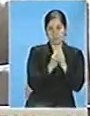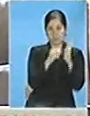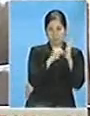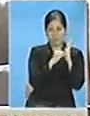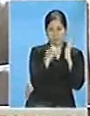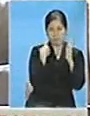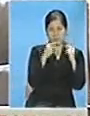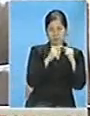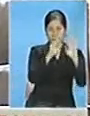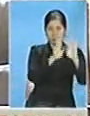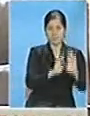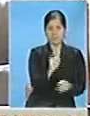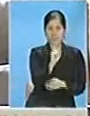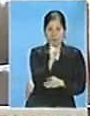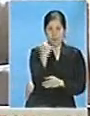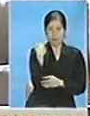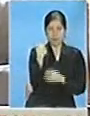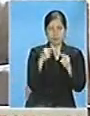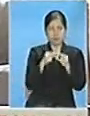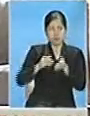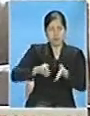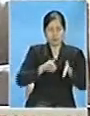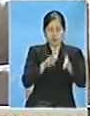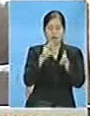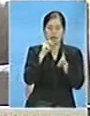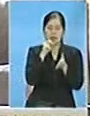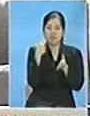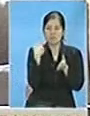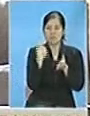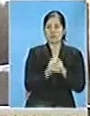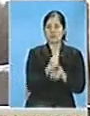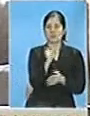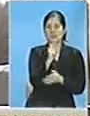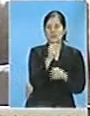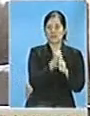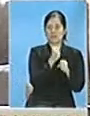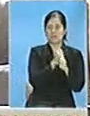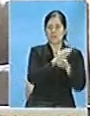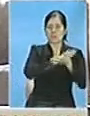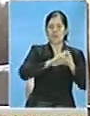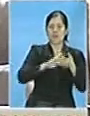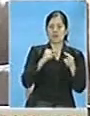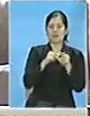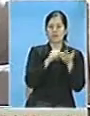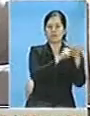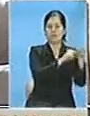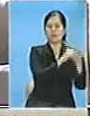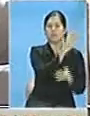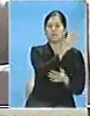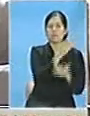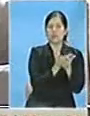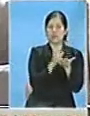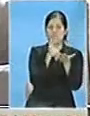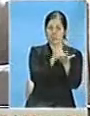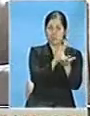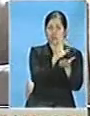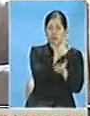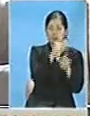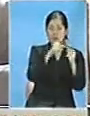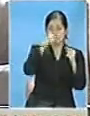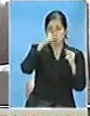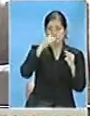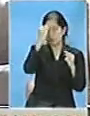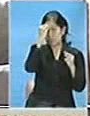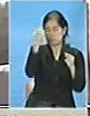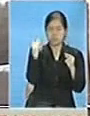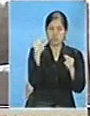รู้ระดับในคลองผมรับรองว่าท่านไม่รู้อ่ะเพราะว่าไอ้ที่เขาทำเสร็จเขายังไม่ส่งให้ผมเลยทั้งใช้งบประมาณไทยทั้งญี่ปุ่นที่ผมเมื่อกี้เล่าท่